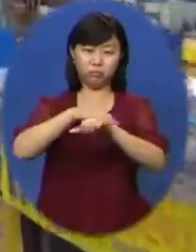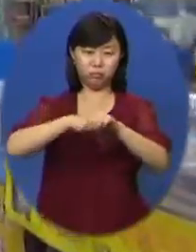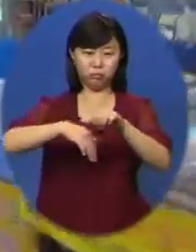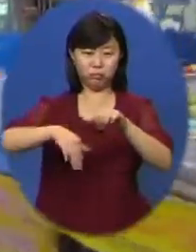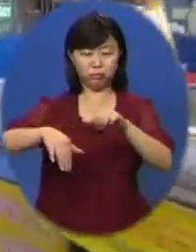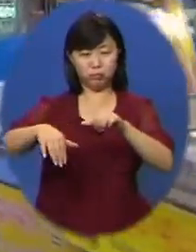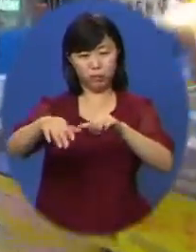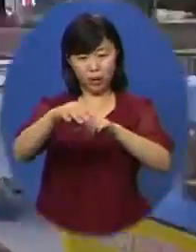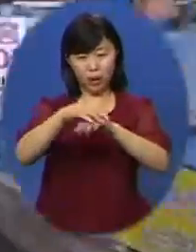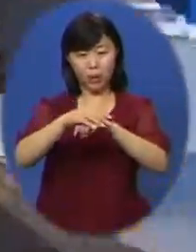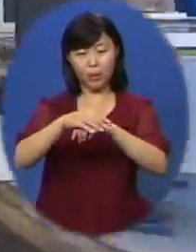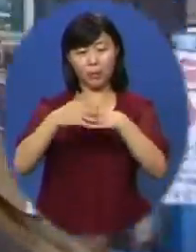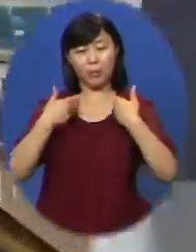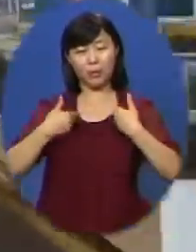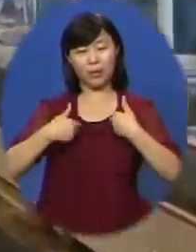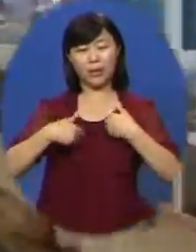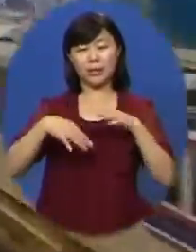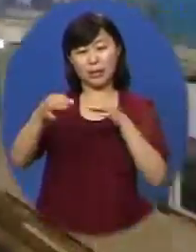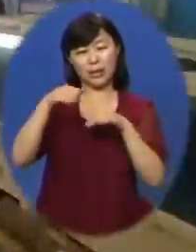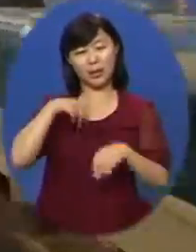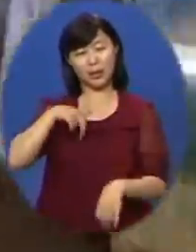나는 걸어보기로 했다.